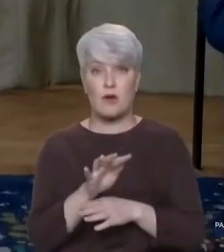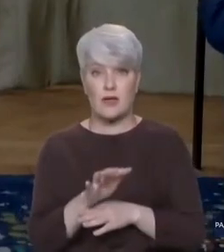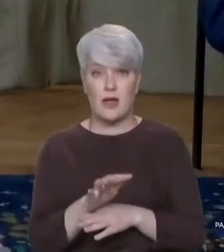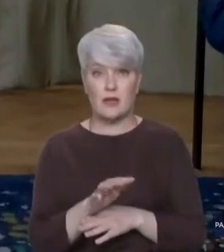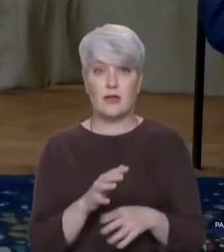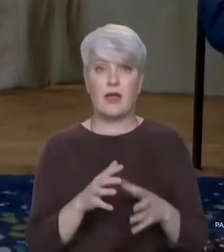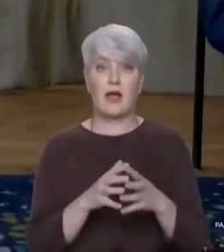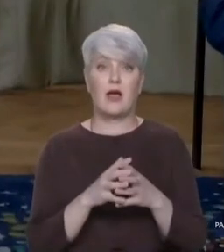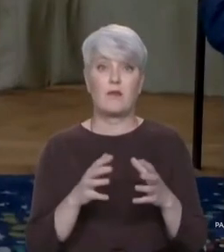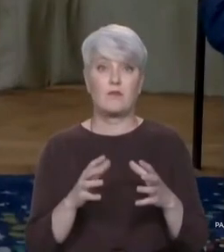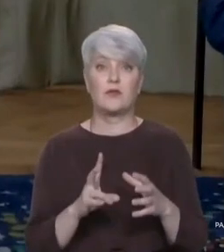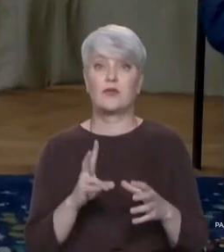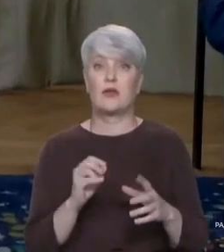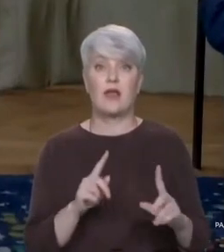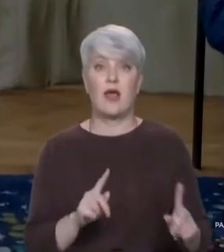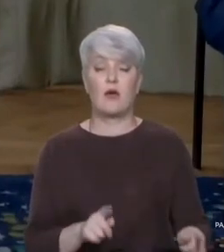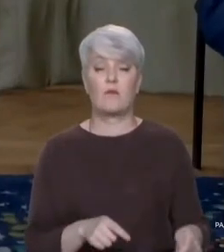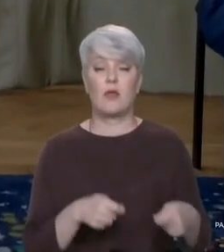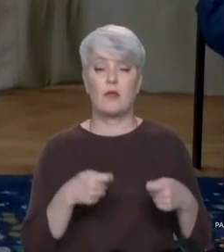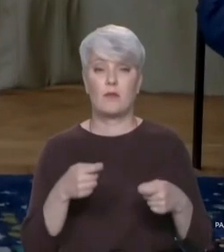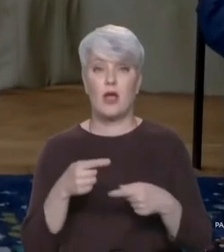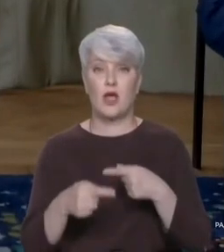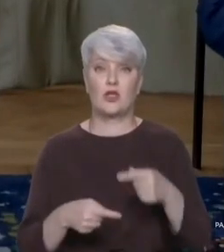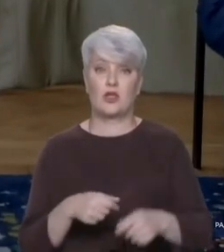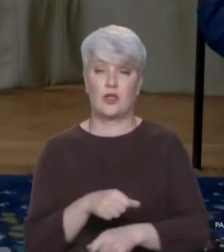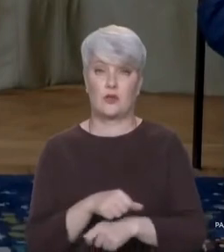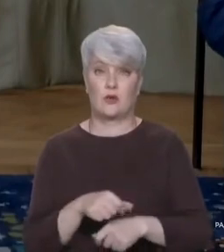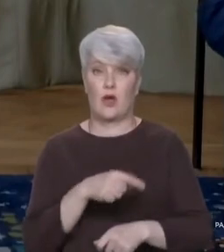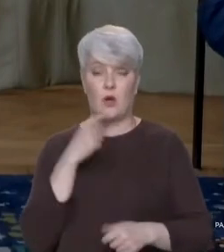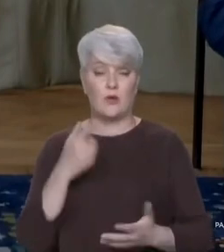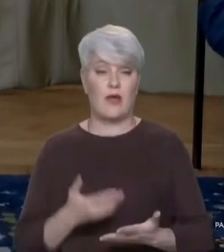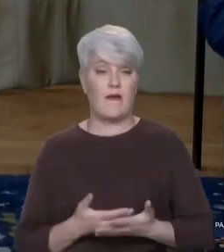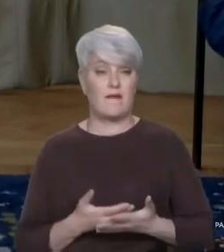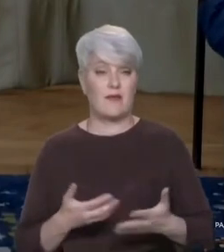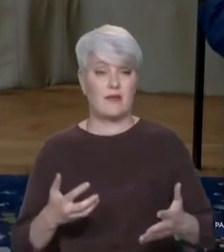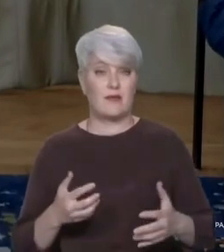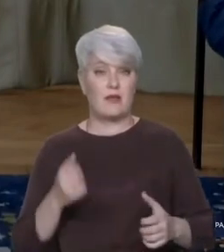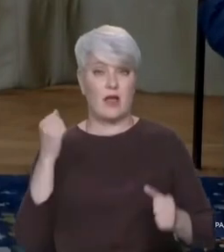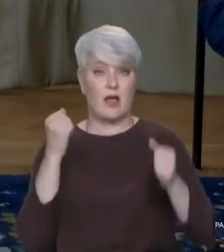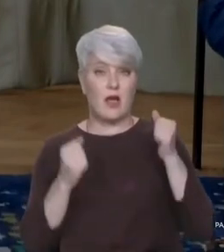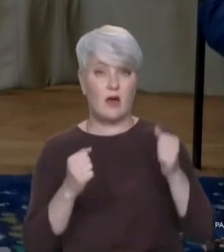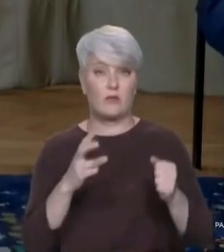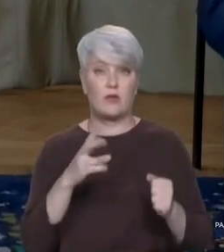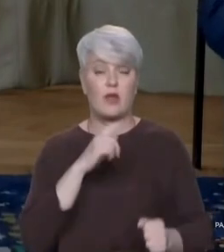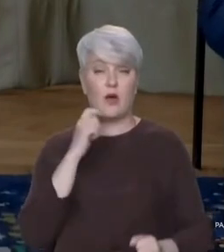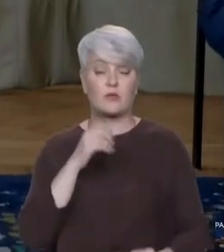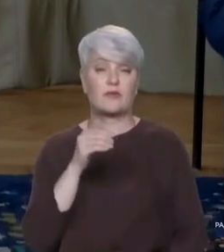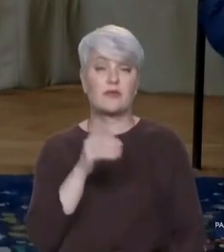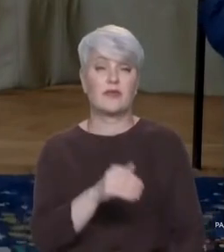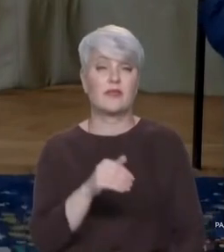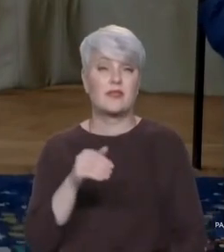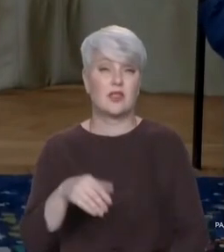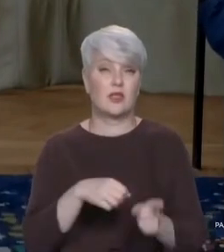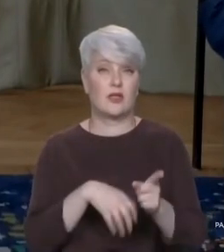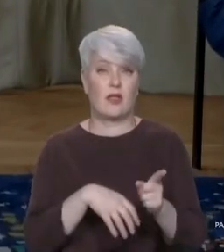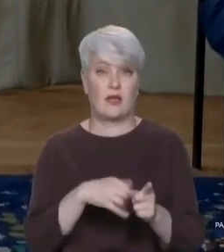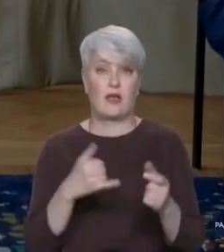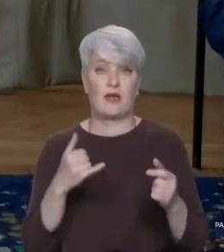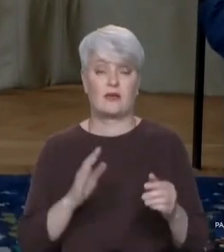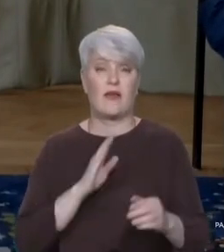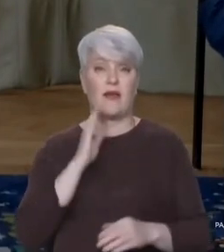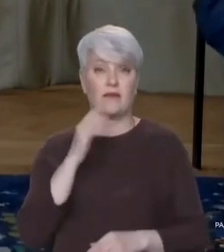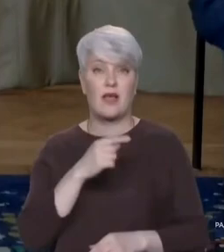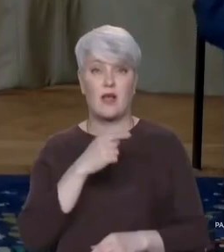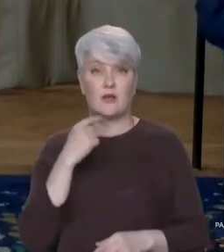не переправляють через кордон зараз Росія відкрито обрушує на українців тисячі ракетних ударів сьогодні вранці Росія